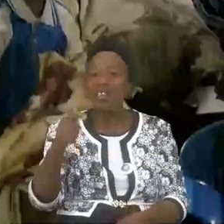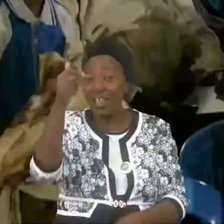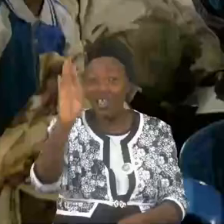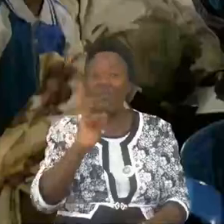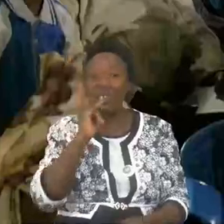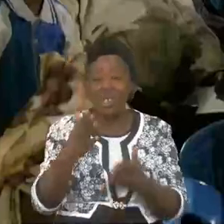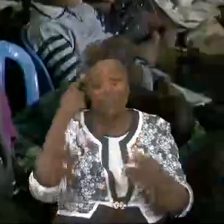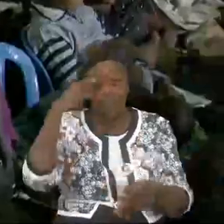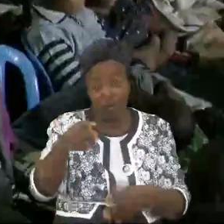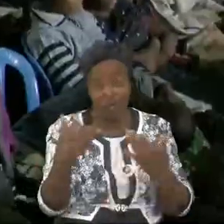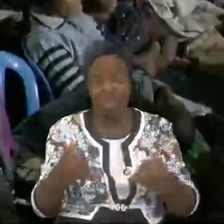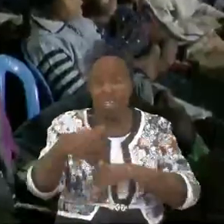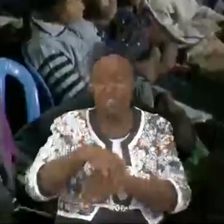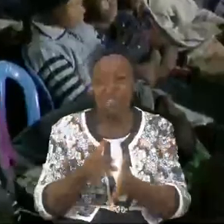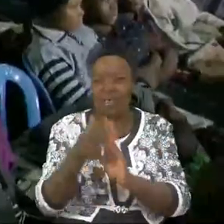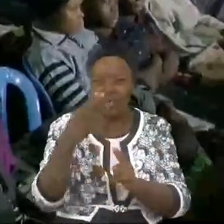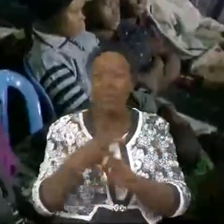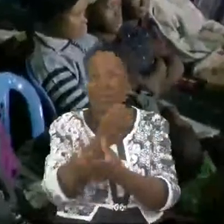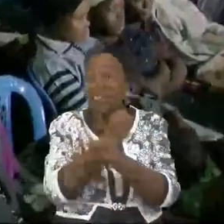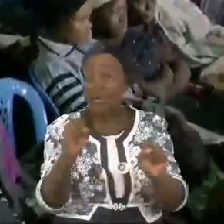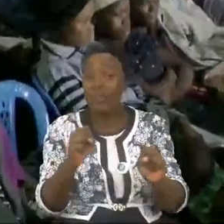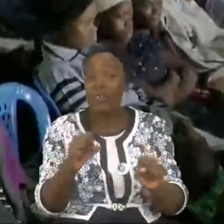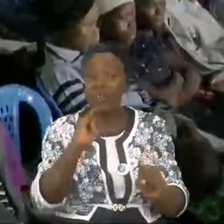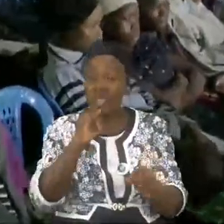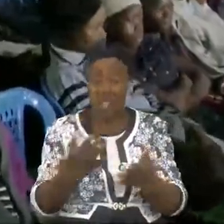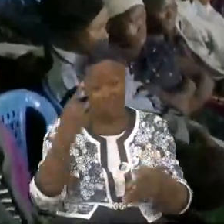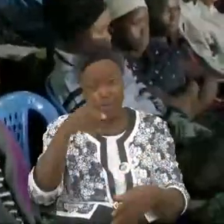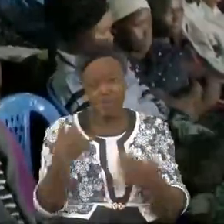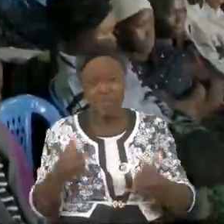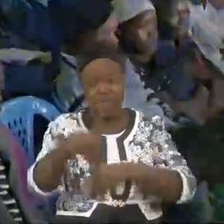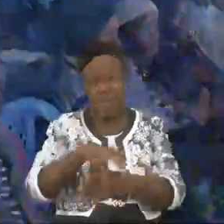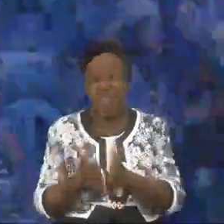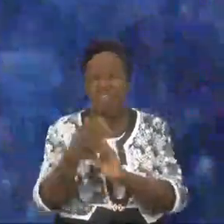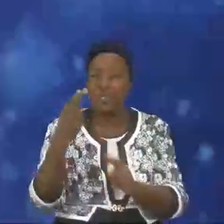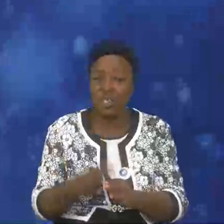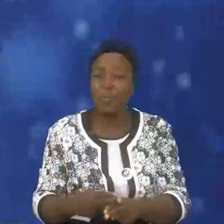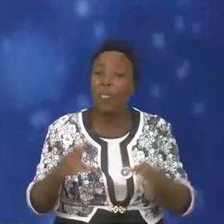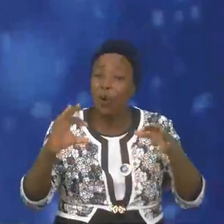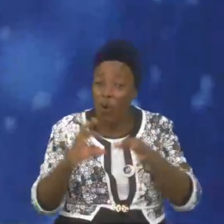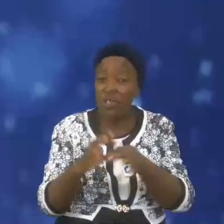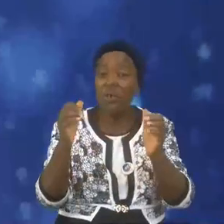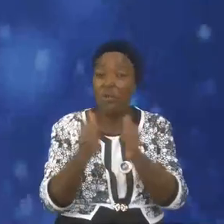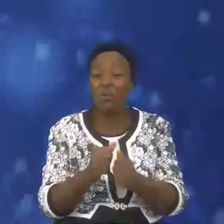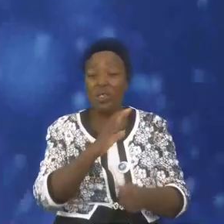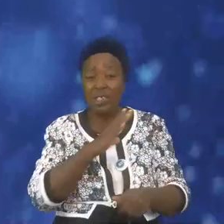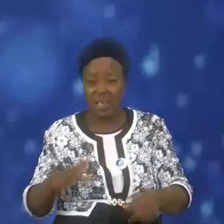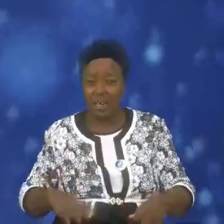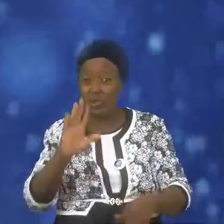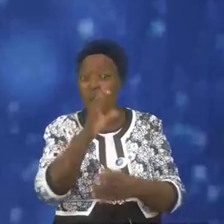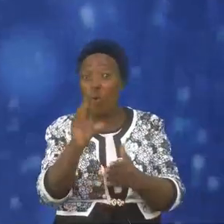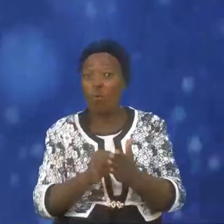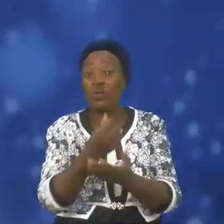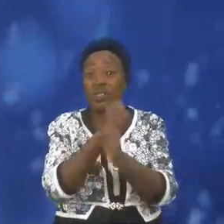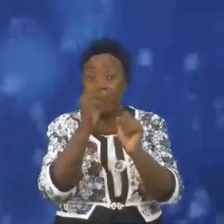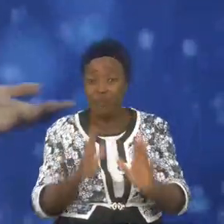est disponible pour toi ce soir. Le salut est disponible pour toi ce soir. La connexion à Christ ton